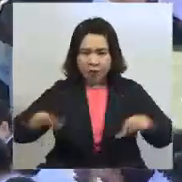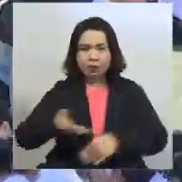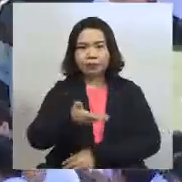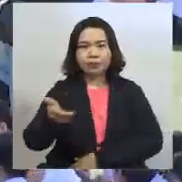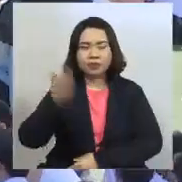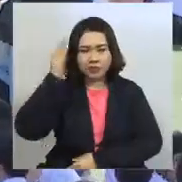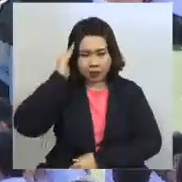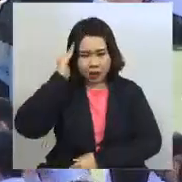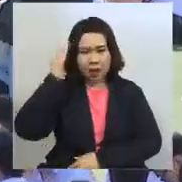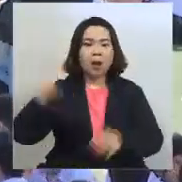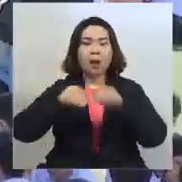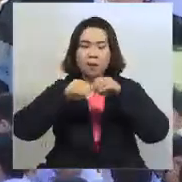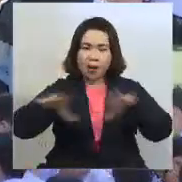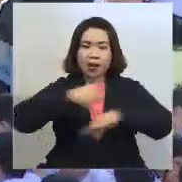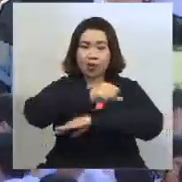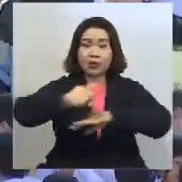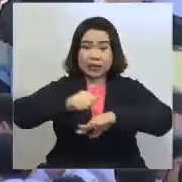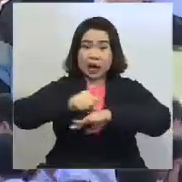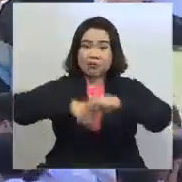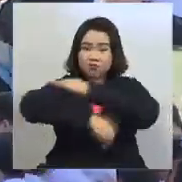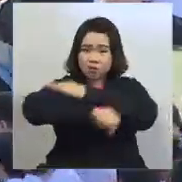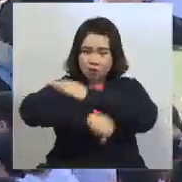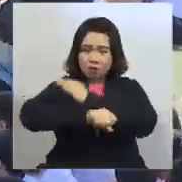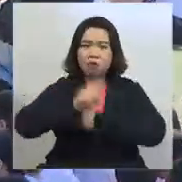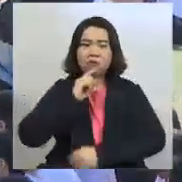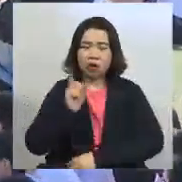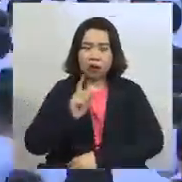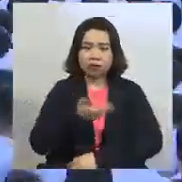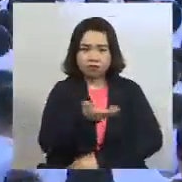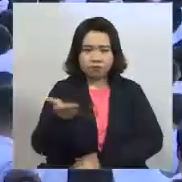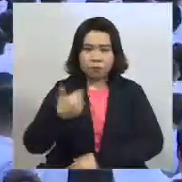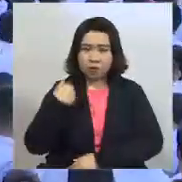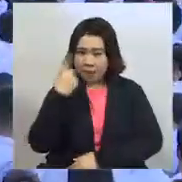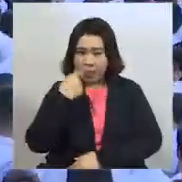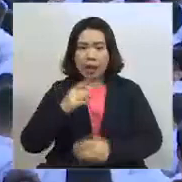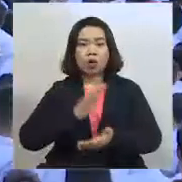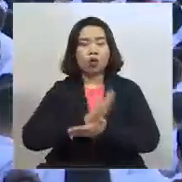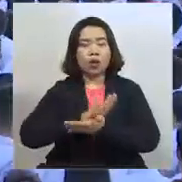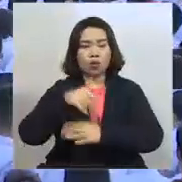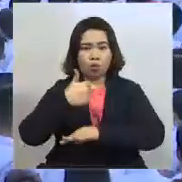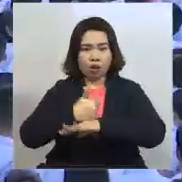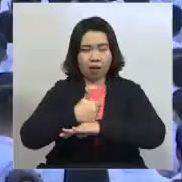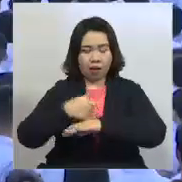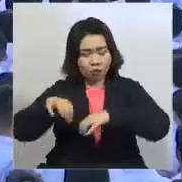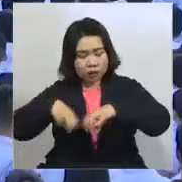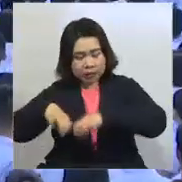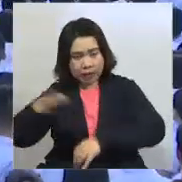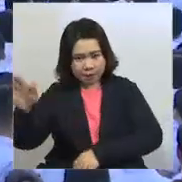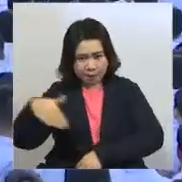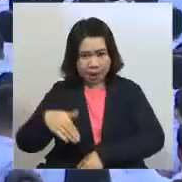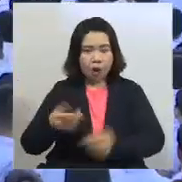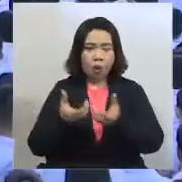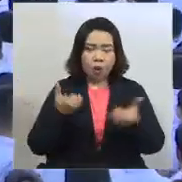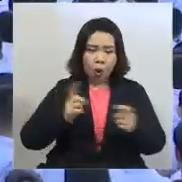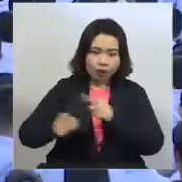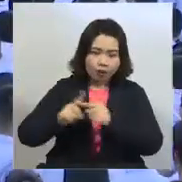นได้ทราบนะฮะประกาศกันกลางสนามฟุตบอลเลยนะฮะพร้อมให้ผู้รับใบอนุญาตผู้อำนวยการโรงเรียนและก็ผู้จัดการโรงเรียนเนี่ยส่งมอบทรัพ